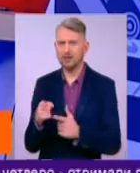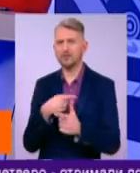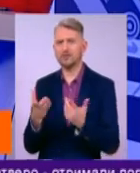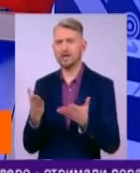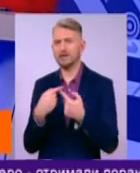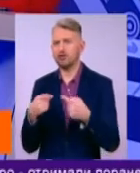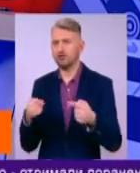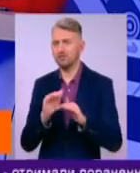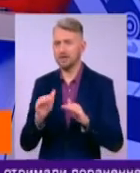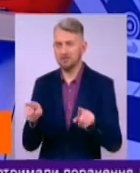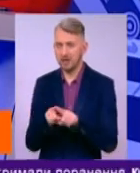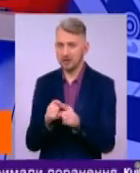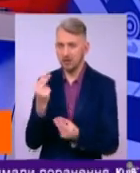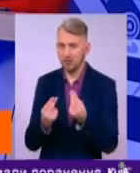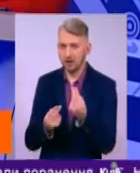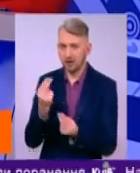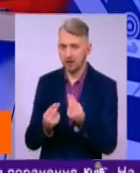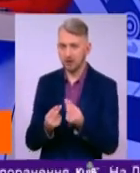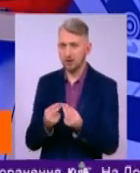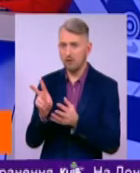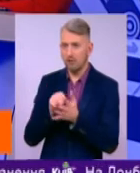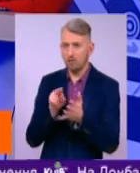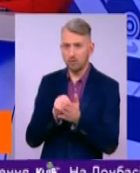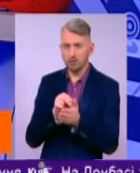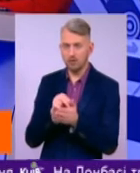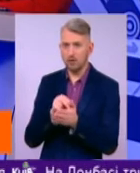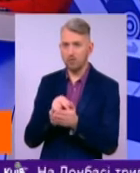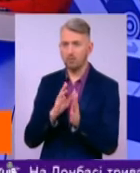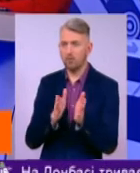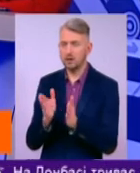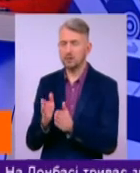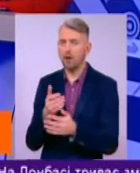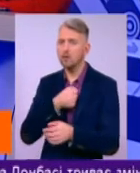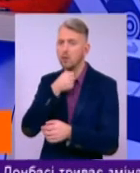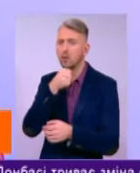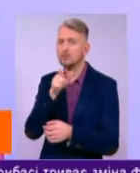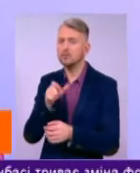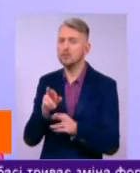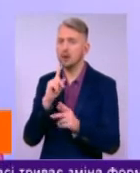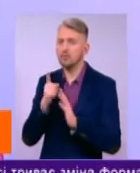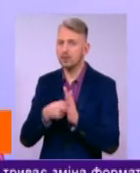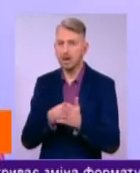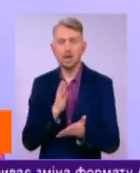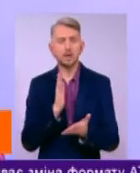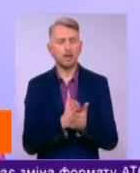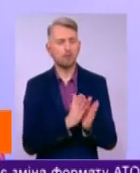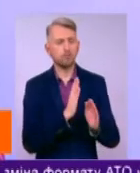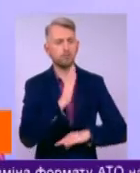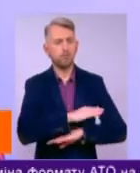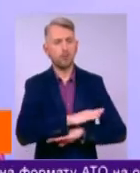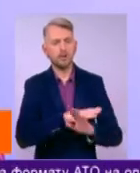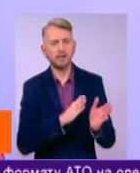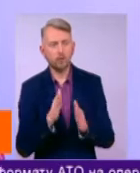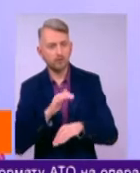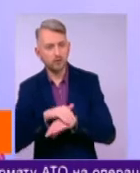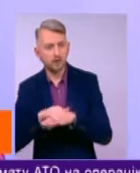іншими дітьми вони так само грають, мавпують поведінку, а з більш дорослими, як можна побачити? Ну, по-перше, є поведінкові ознаки і психологічні.